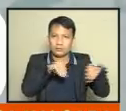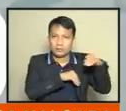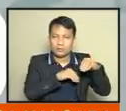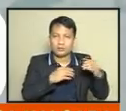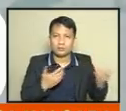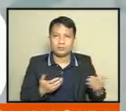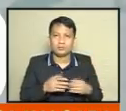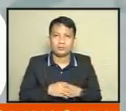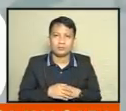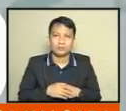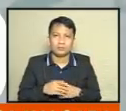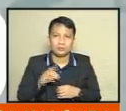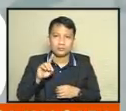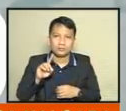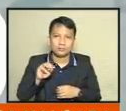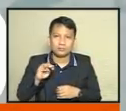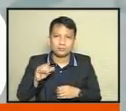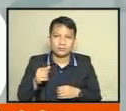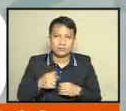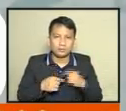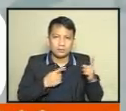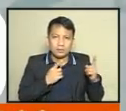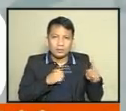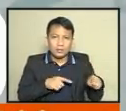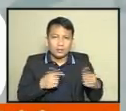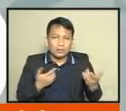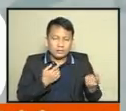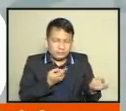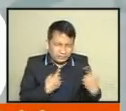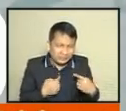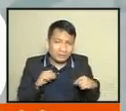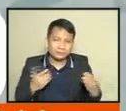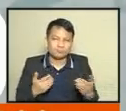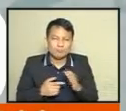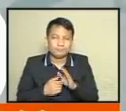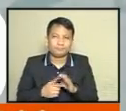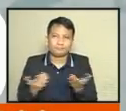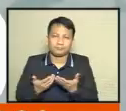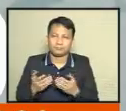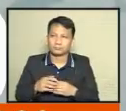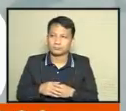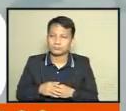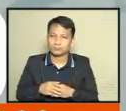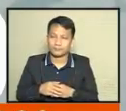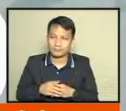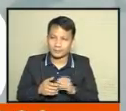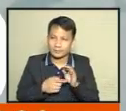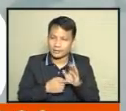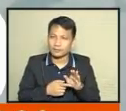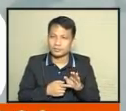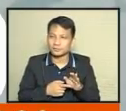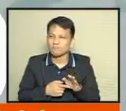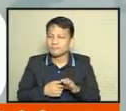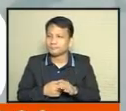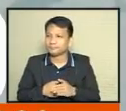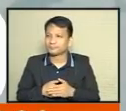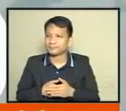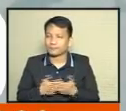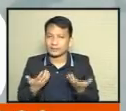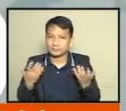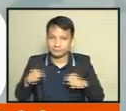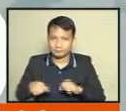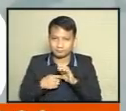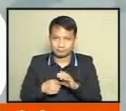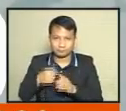nyo dyan sa Dammam, eh hindi raw po siya sinasagot. So opo, parang dapat umiiwas. Dapat po diretso sila sa amin, opo. Okay.